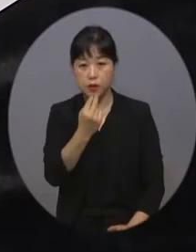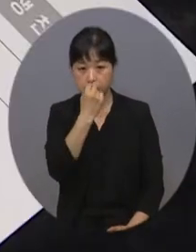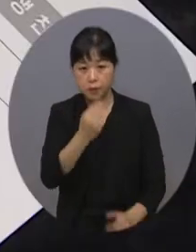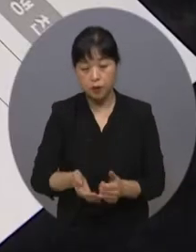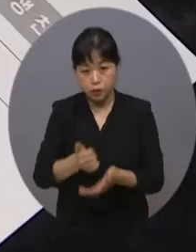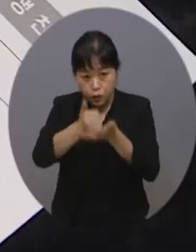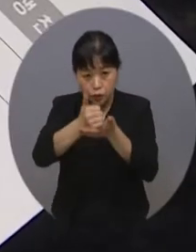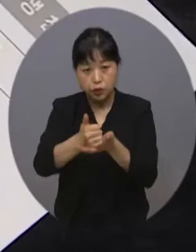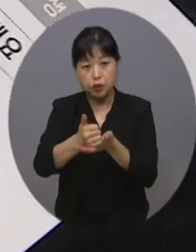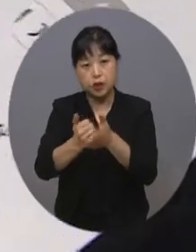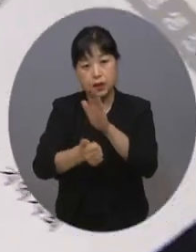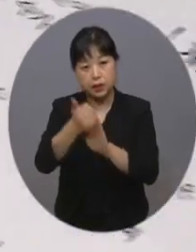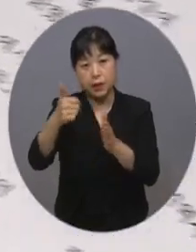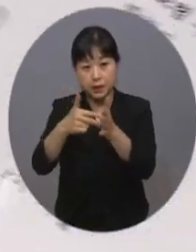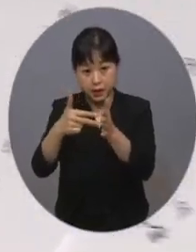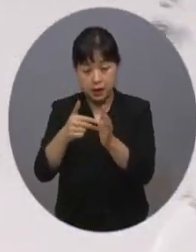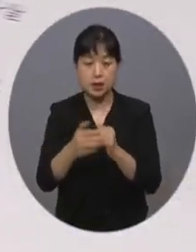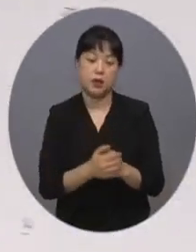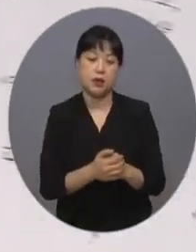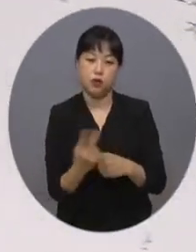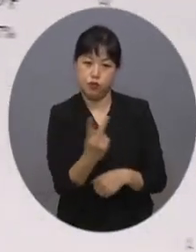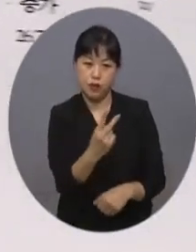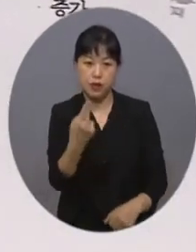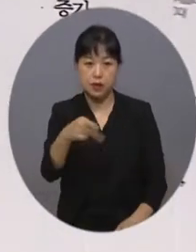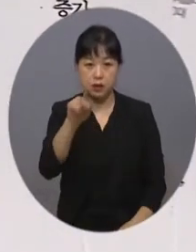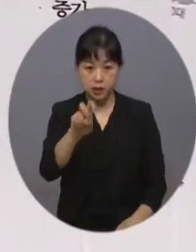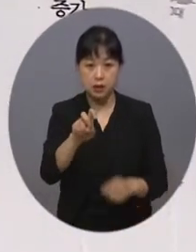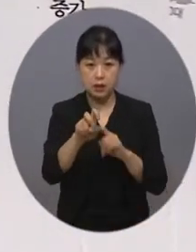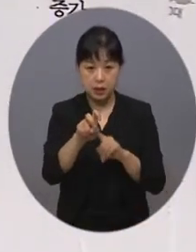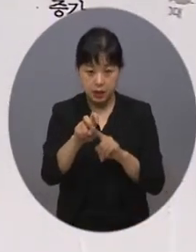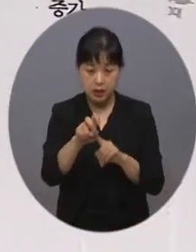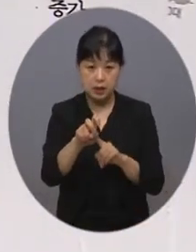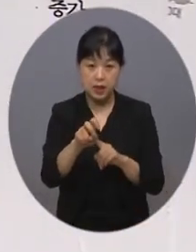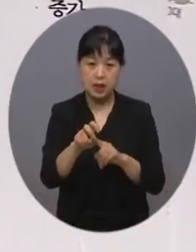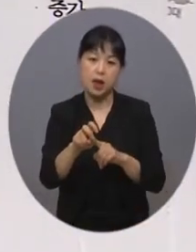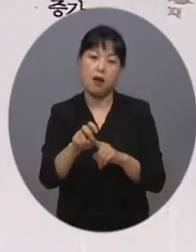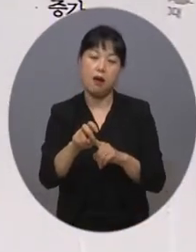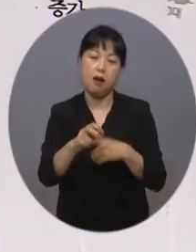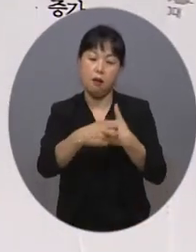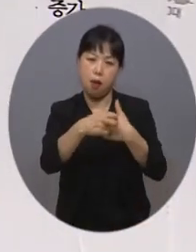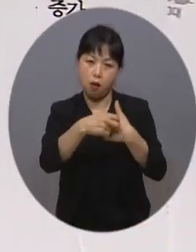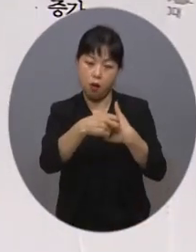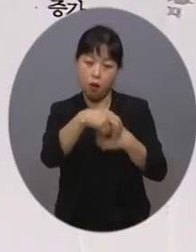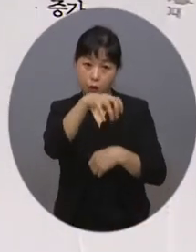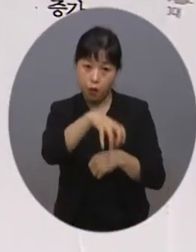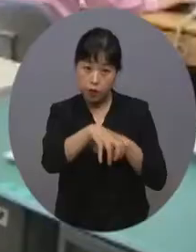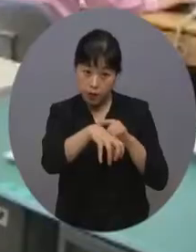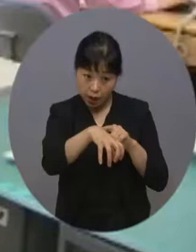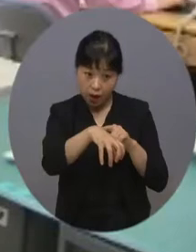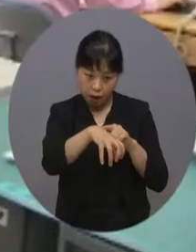한국생명존중희망재단이 2020년 응급실 기반 자살 시도자 사후 관리 사업 결과를 발표했습니다.